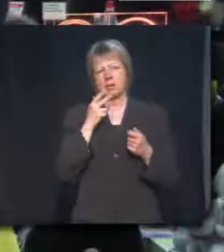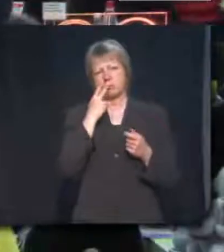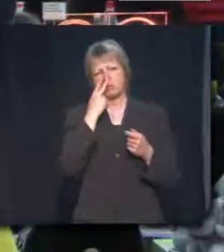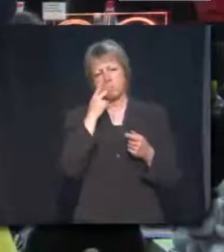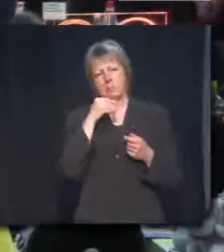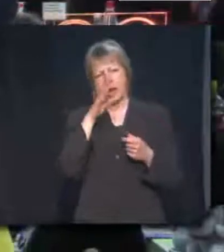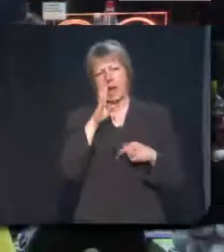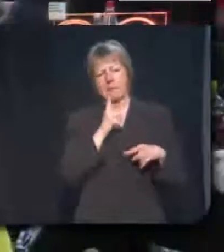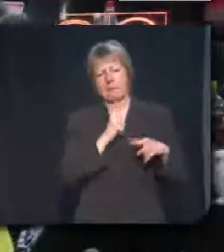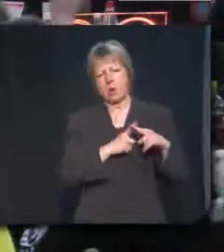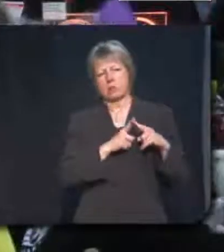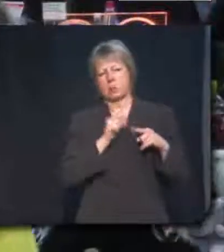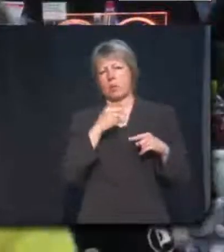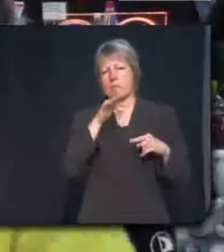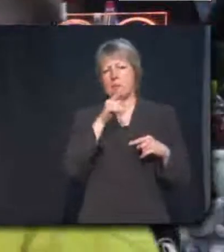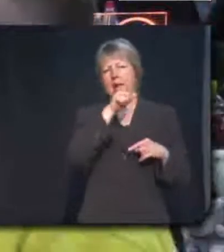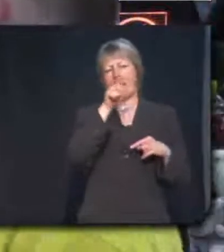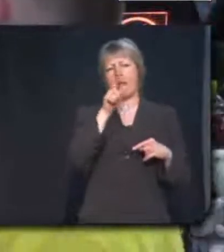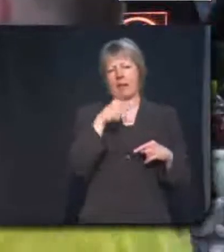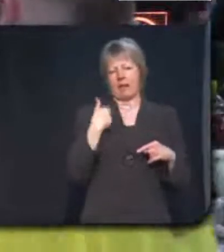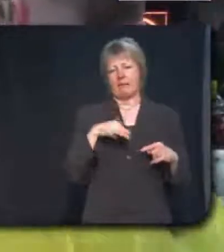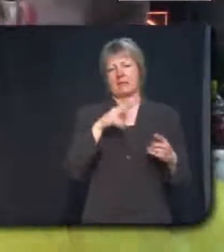es halbe halbe etwa ist